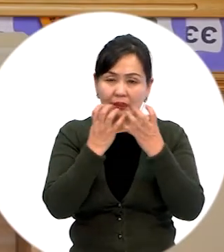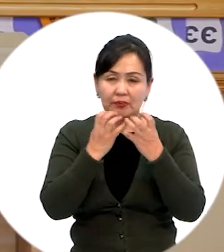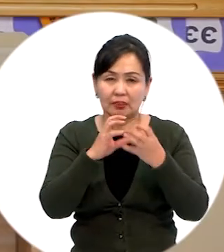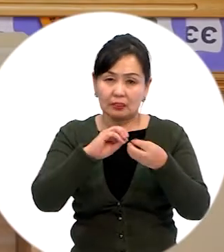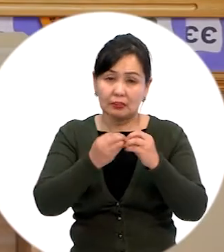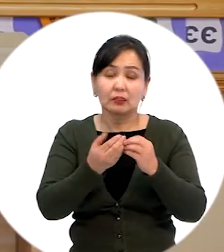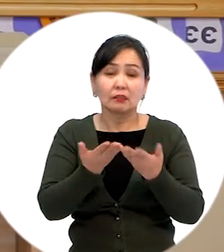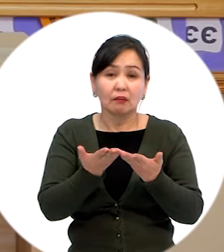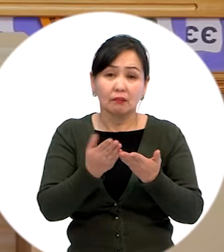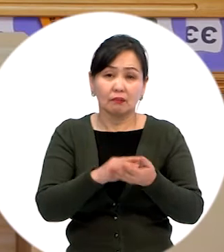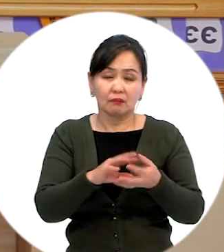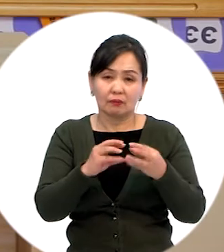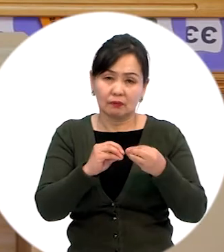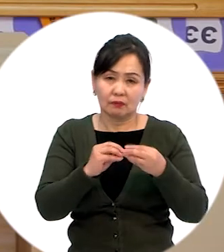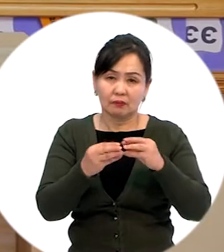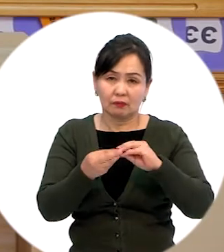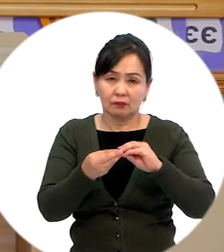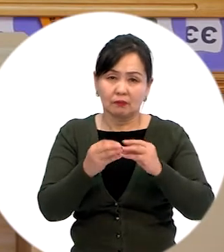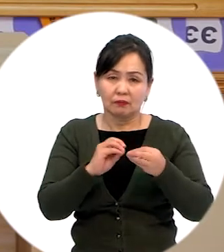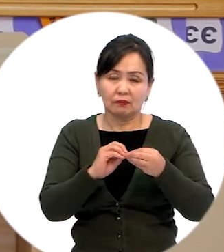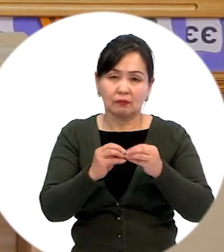гэхээр бүгдээ